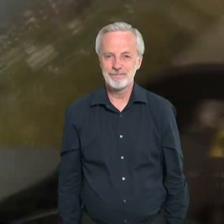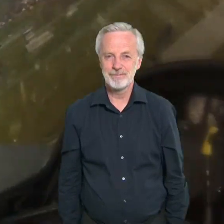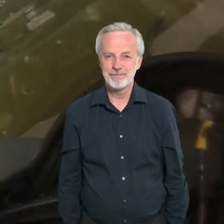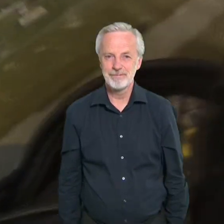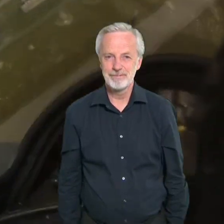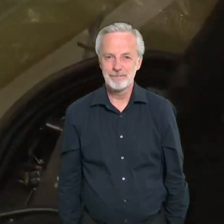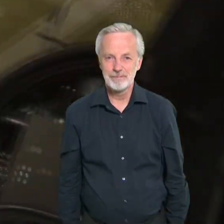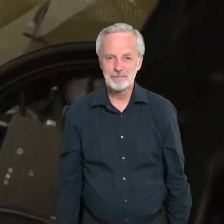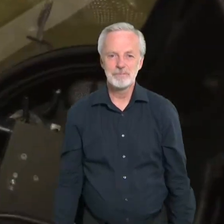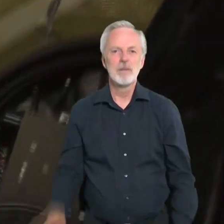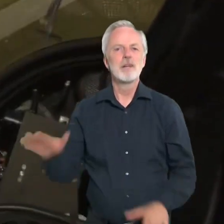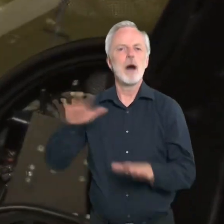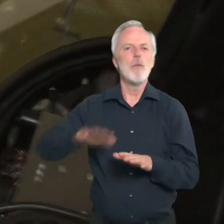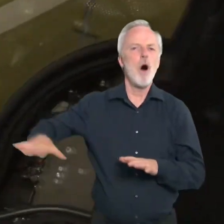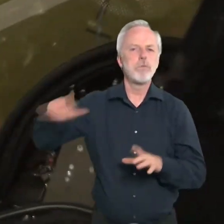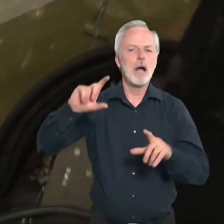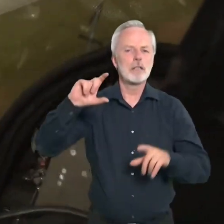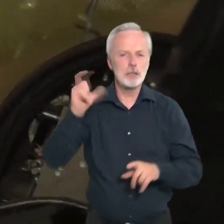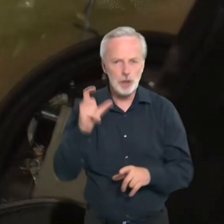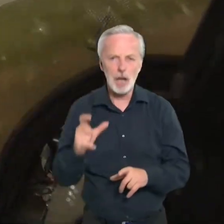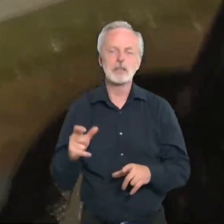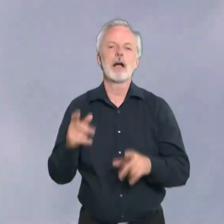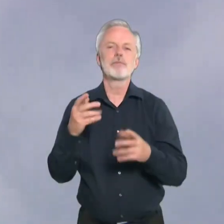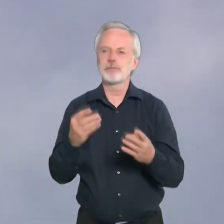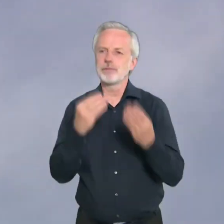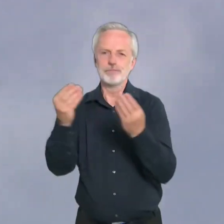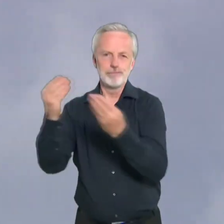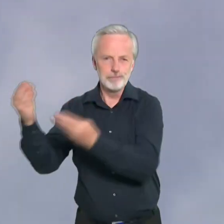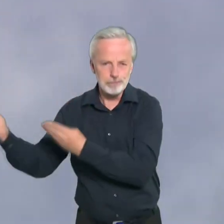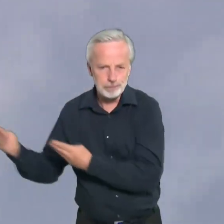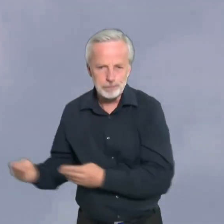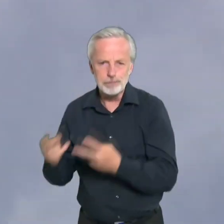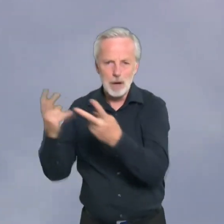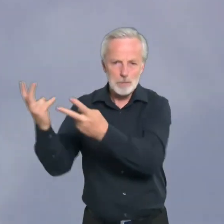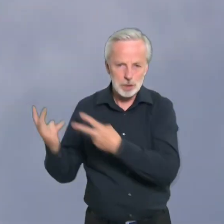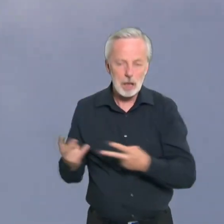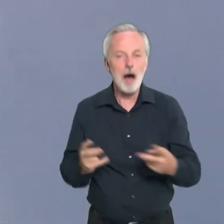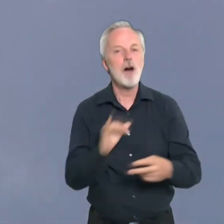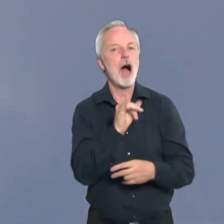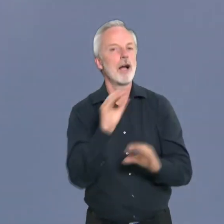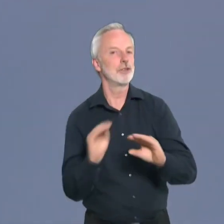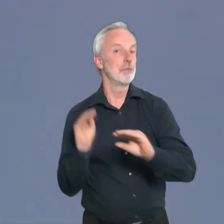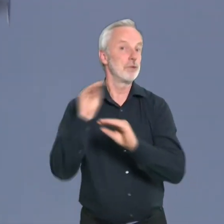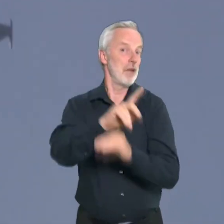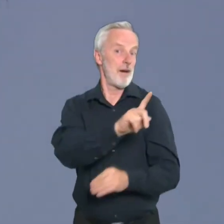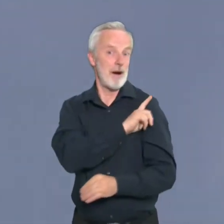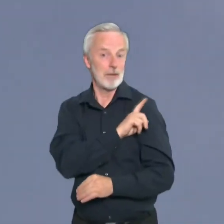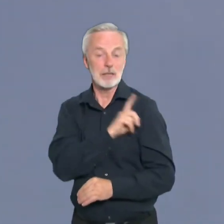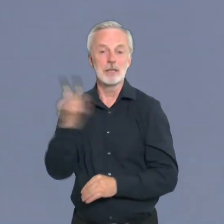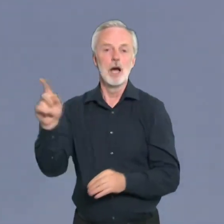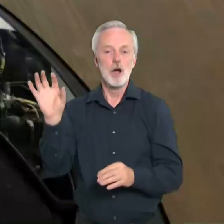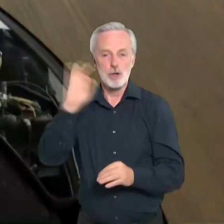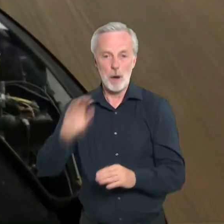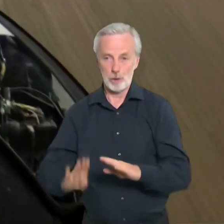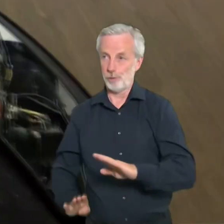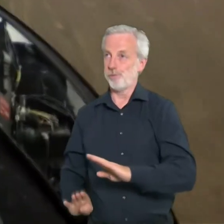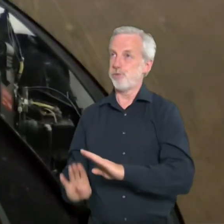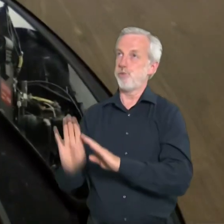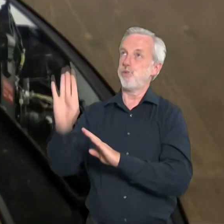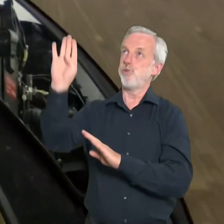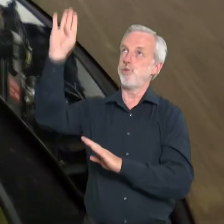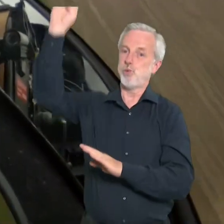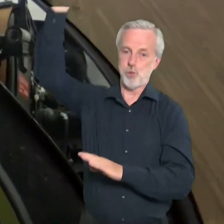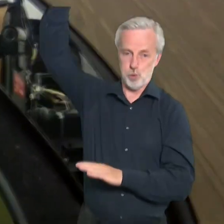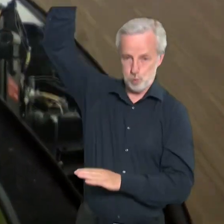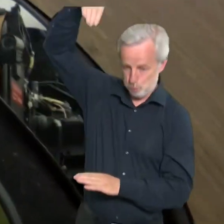Čáslavští stíhači si sestavu předávají, ale každý do ní vnese své vlastní prvky. Ondřej Španko třeba výkrut na 8 dob a prudké přistání ze